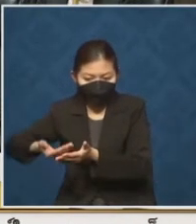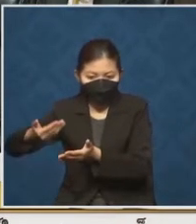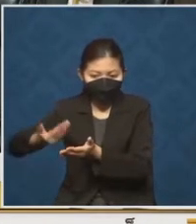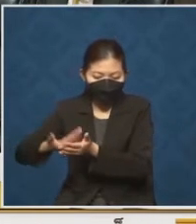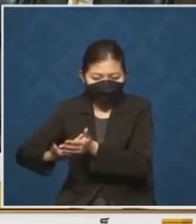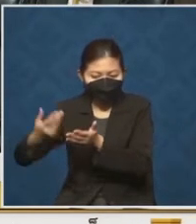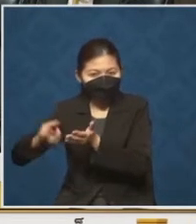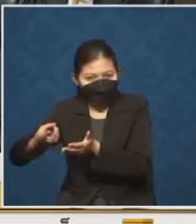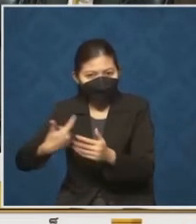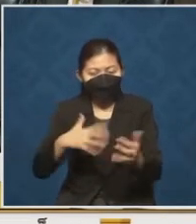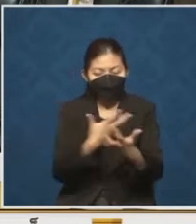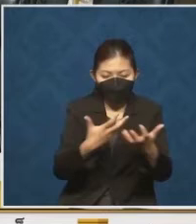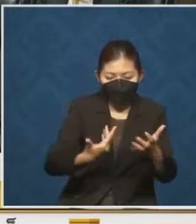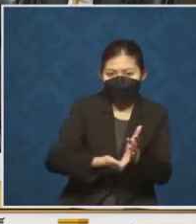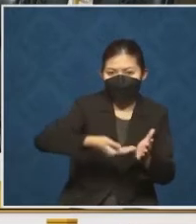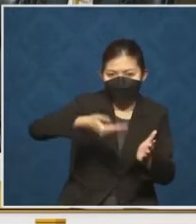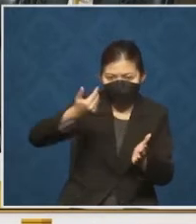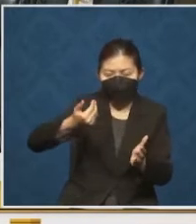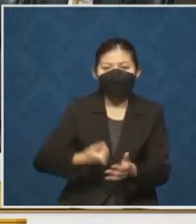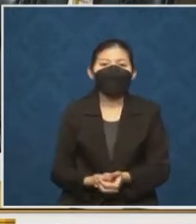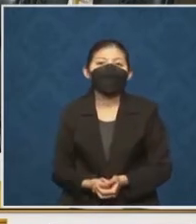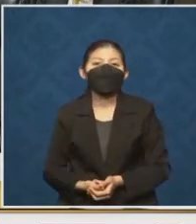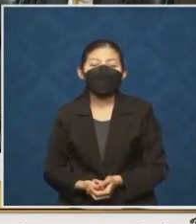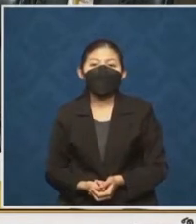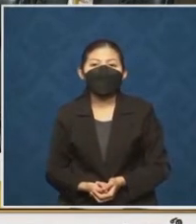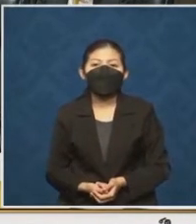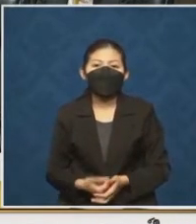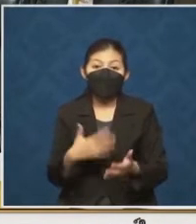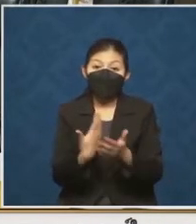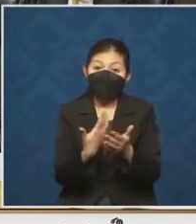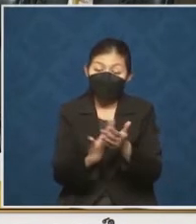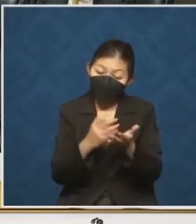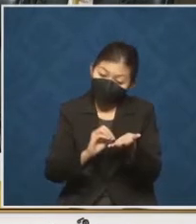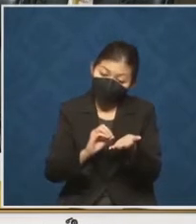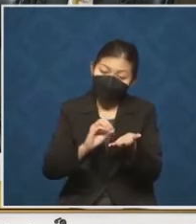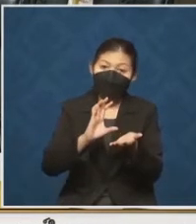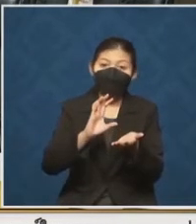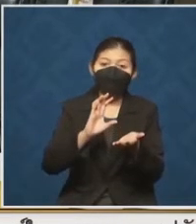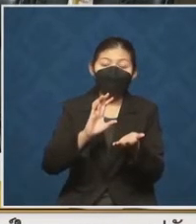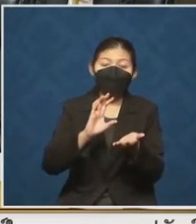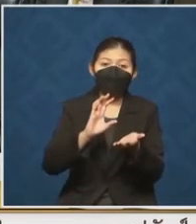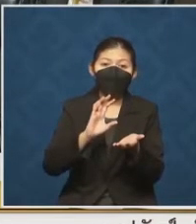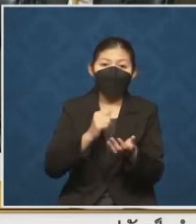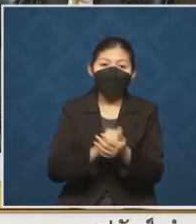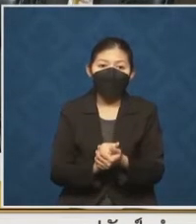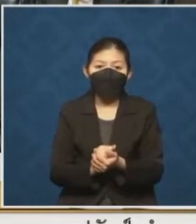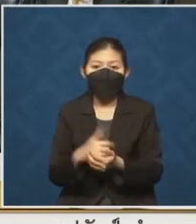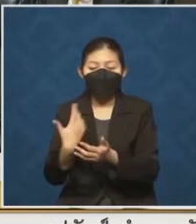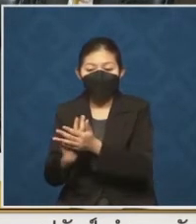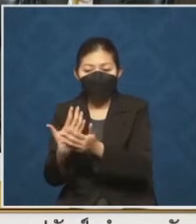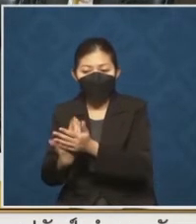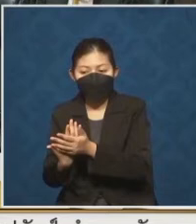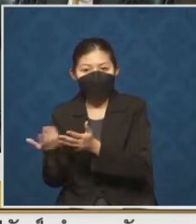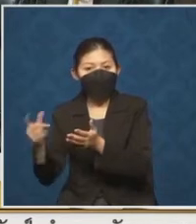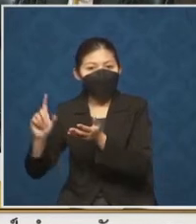แต่ของแพงทั้งแผ่นดินข้าวแลงถูกเป็นประเด็นตามและติเป็นความผิดพลาดเรื่องการบริหารต้นทุน